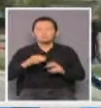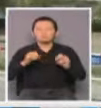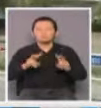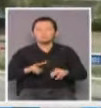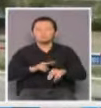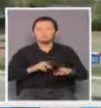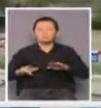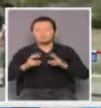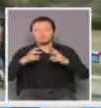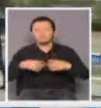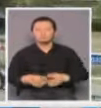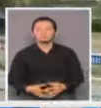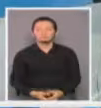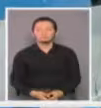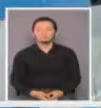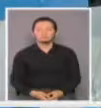местной и дорожной полиции.